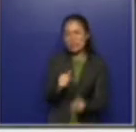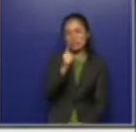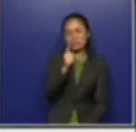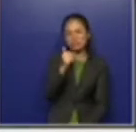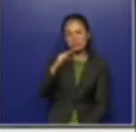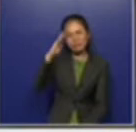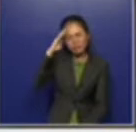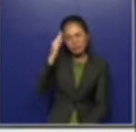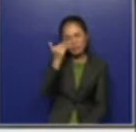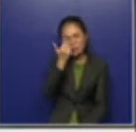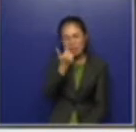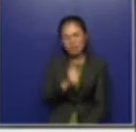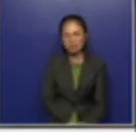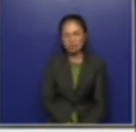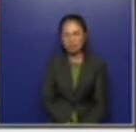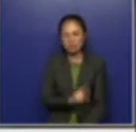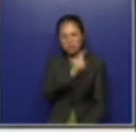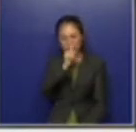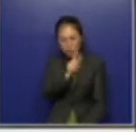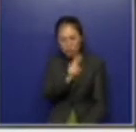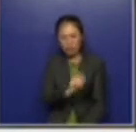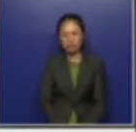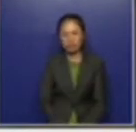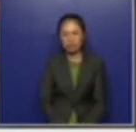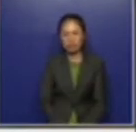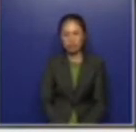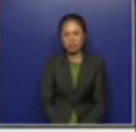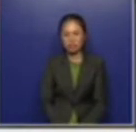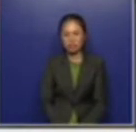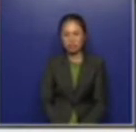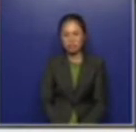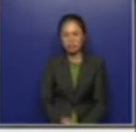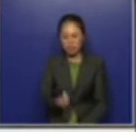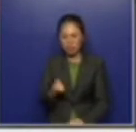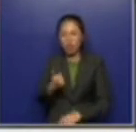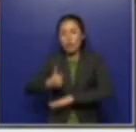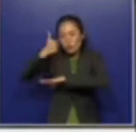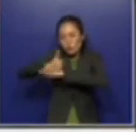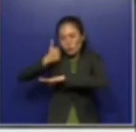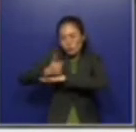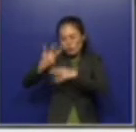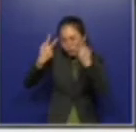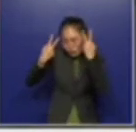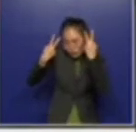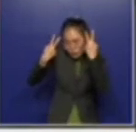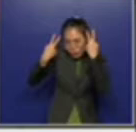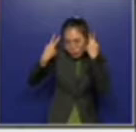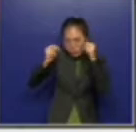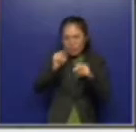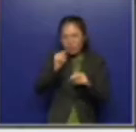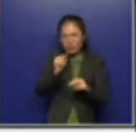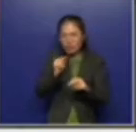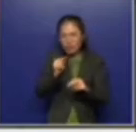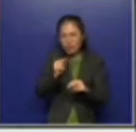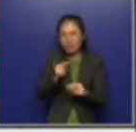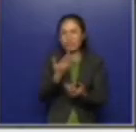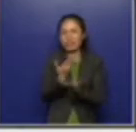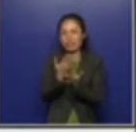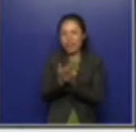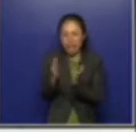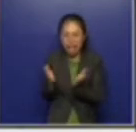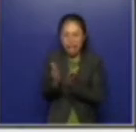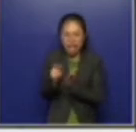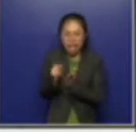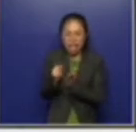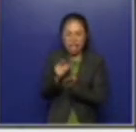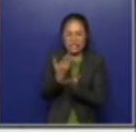ข้อนี้ท่านประธานที่เคารพครับค่าใช้จ่ายตามคำสั่งหัวหน้าคสช.เป็นค่าตอบแทนชดใช้และค่าตอบแทนเนี่ยนะเ